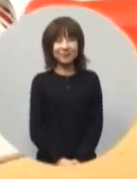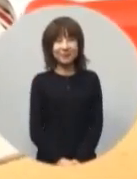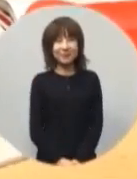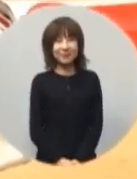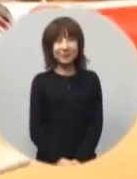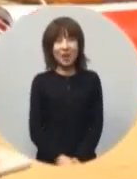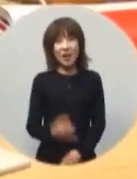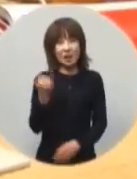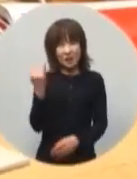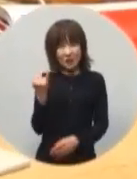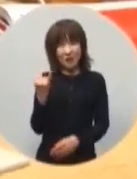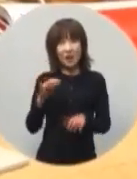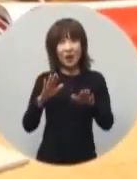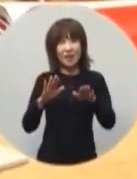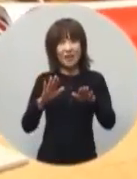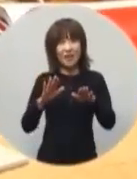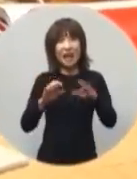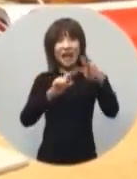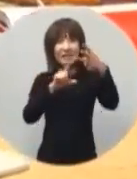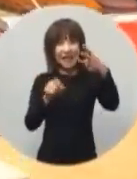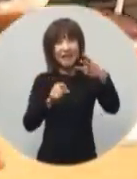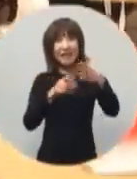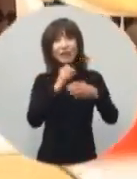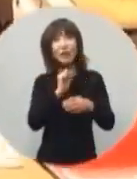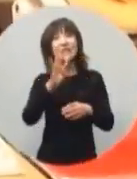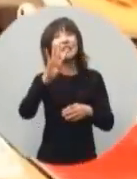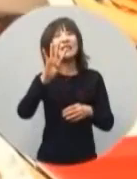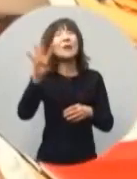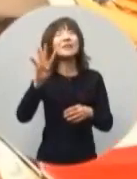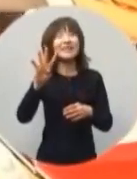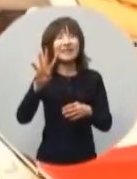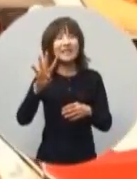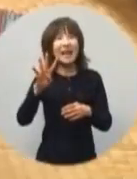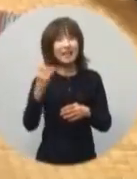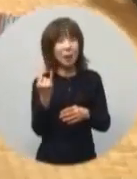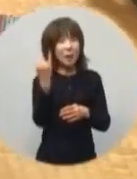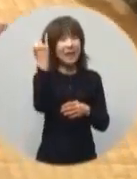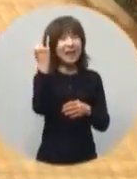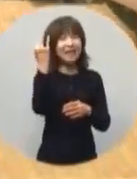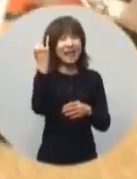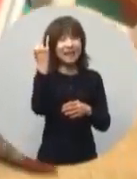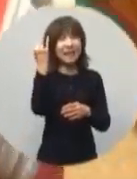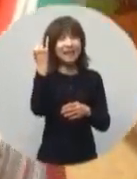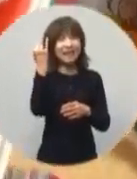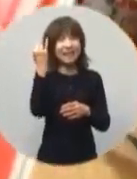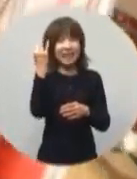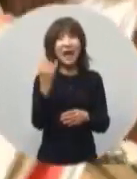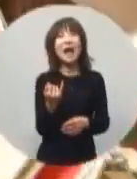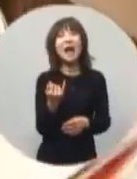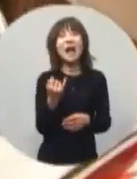のどかちゃんは今月で4歳になります。とってもお姉さんになっていた児玉